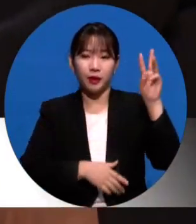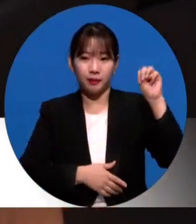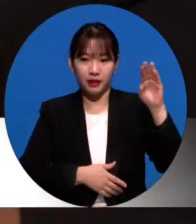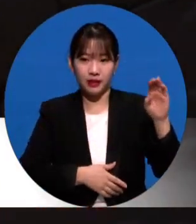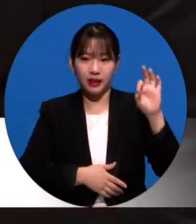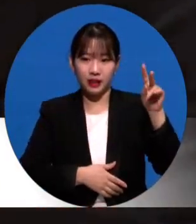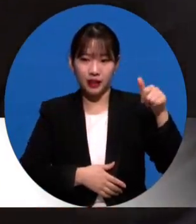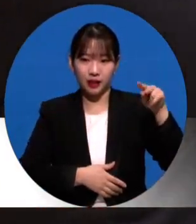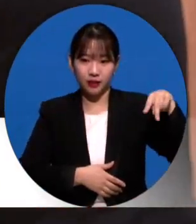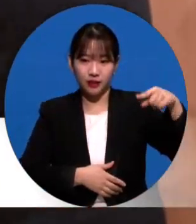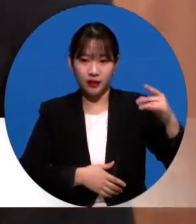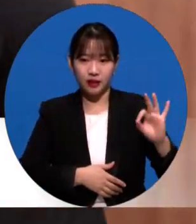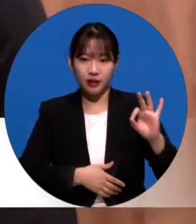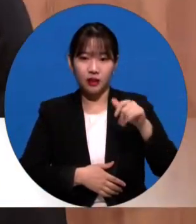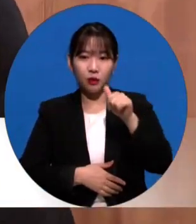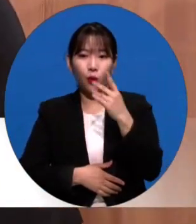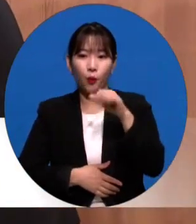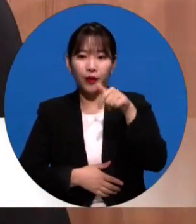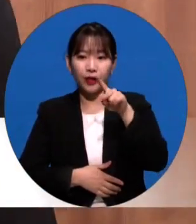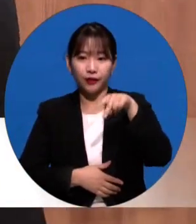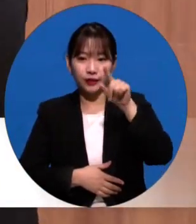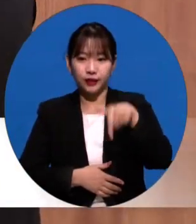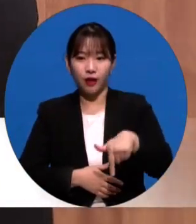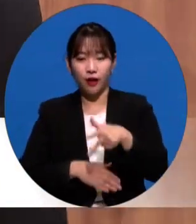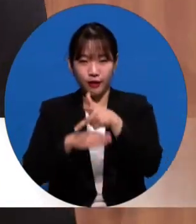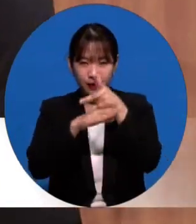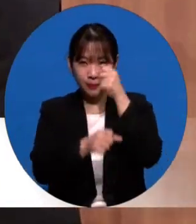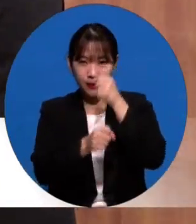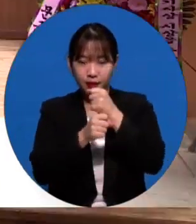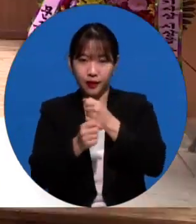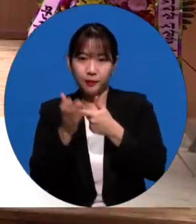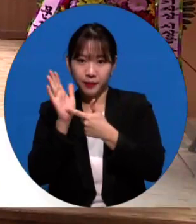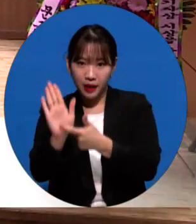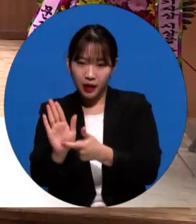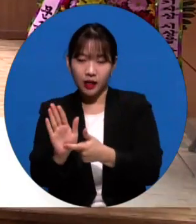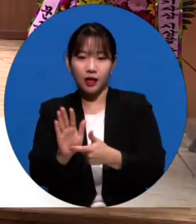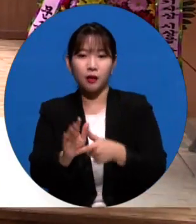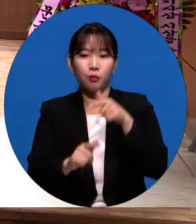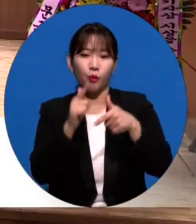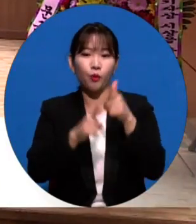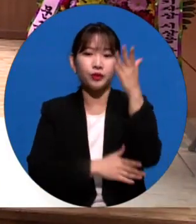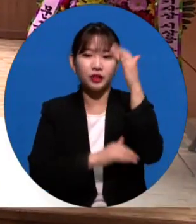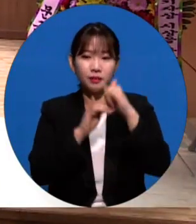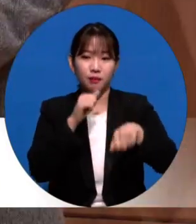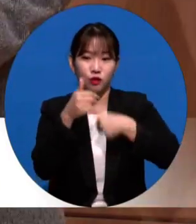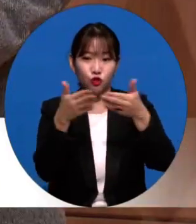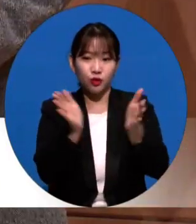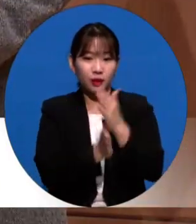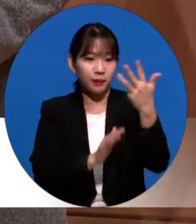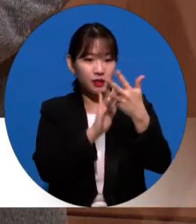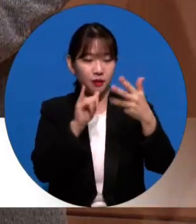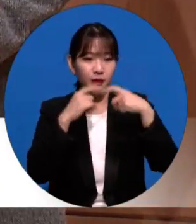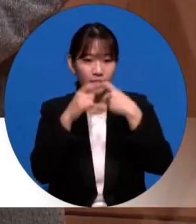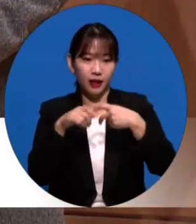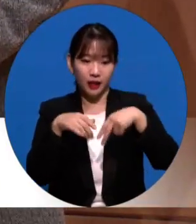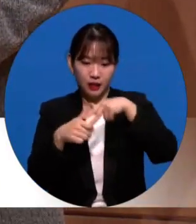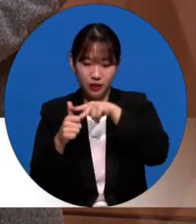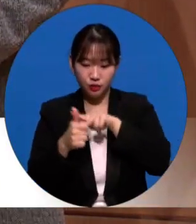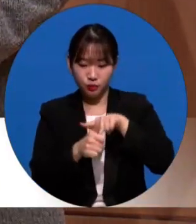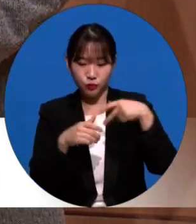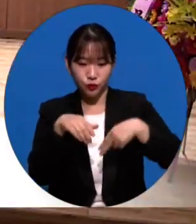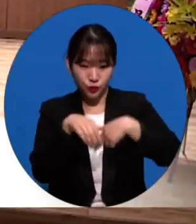목포mbc는 양현승 민정섭 홍경석 기자가 취재 보도한 민주당 목포시민 8천명 개인정보 유출